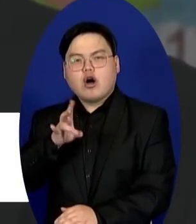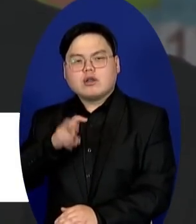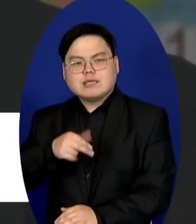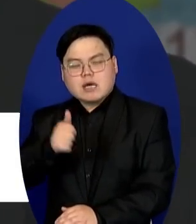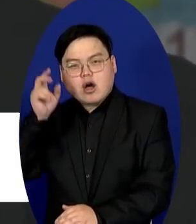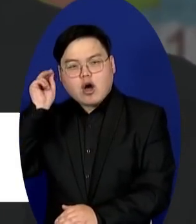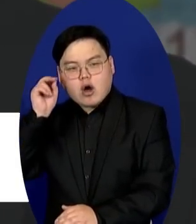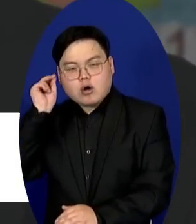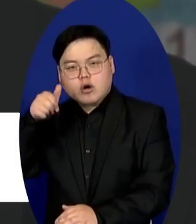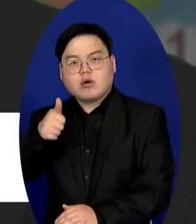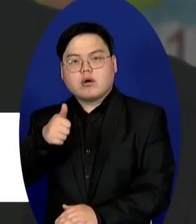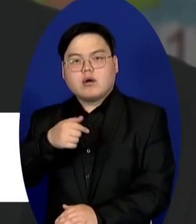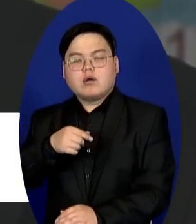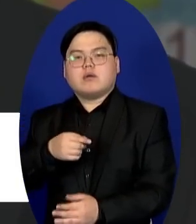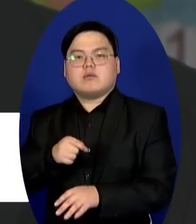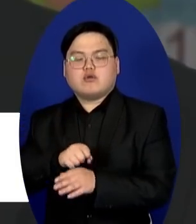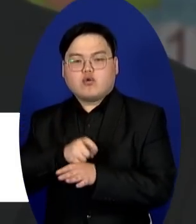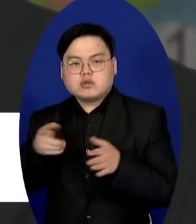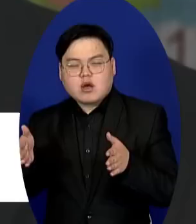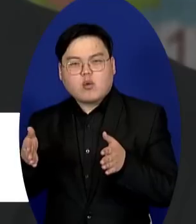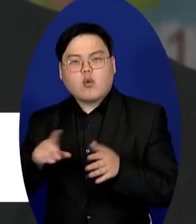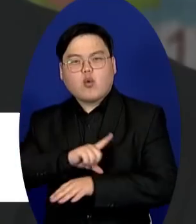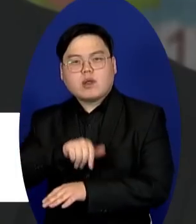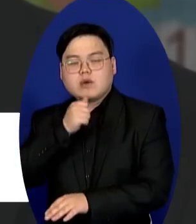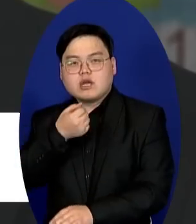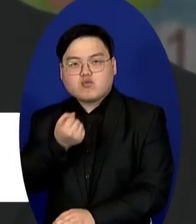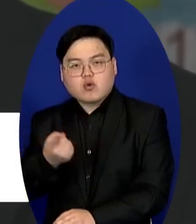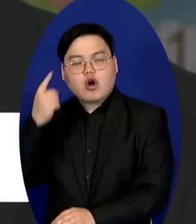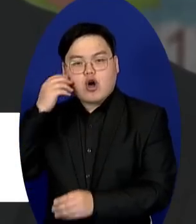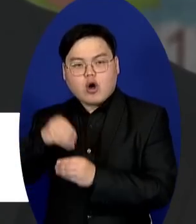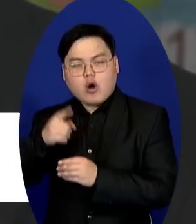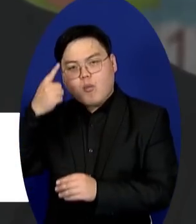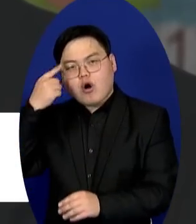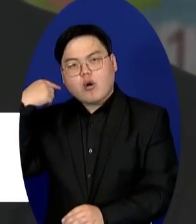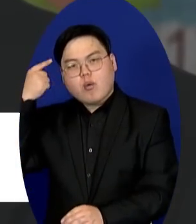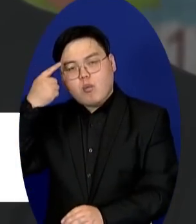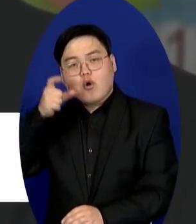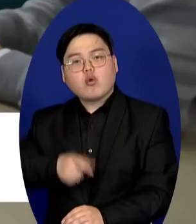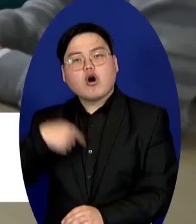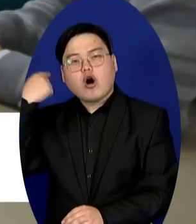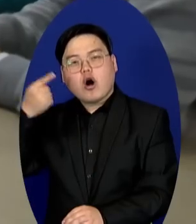хугацаанд ойлгодог хүмүүс их ховор байдаг. Монгол хүний оюуны сэтгэх чадвар үнэхээр өндөр юм билээ.